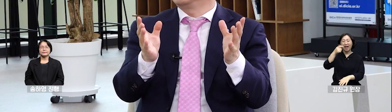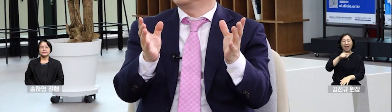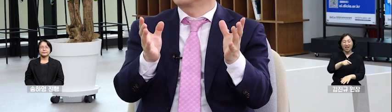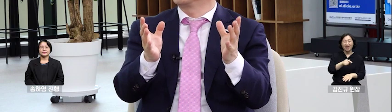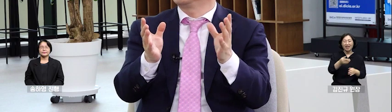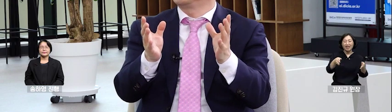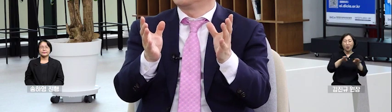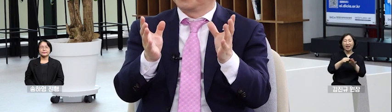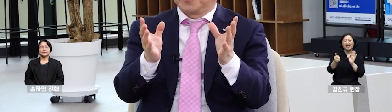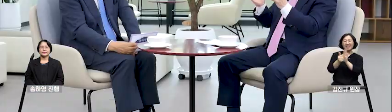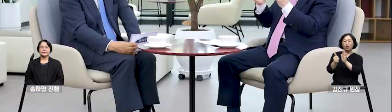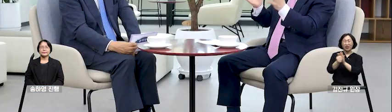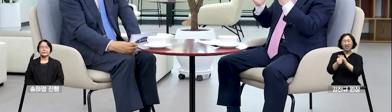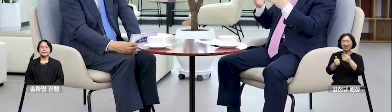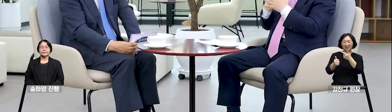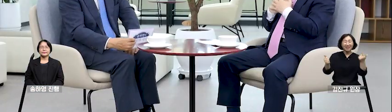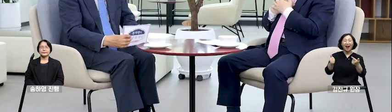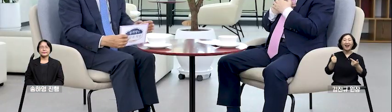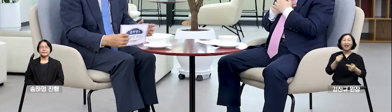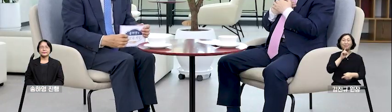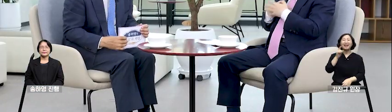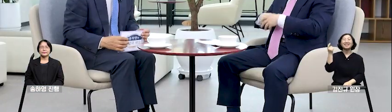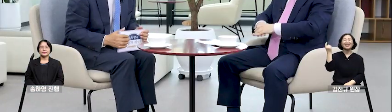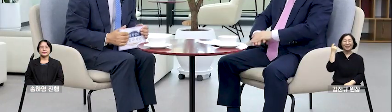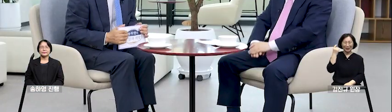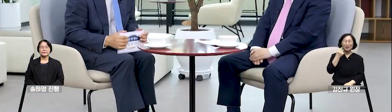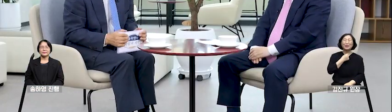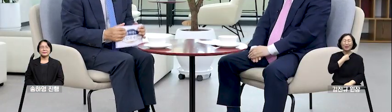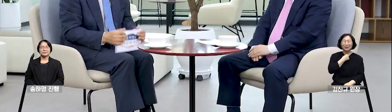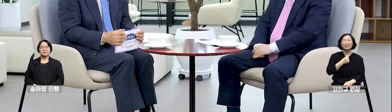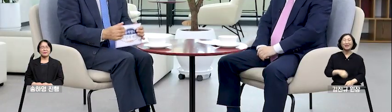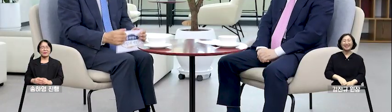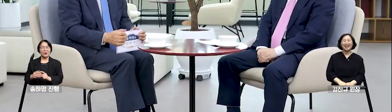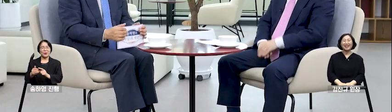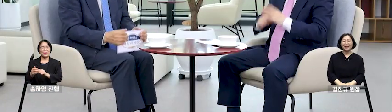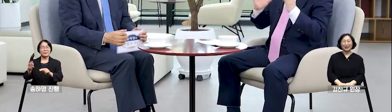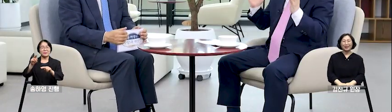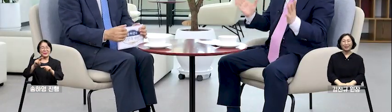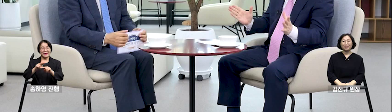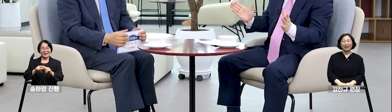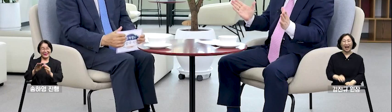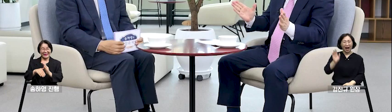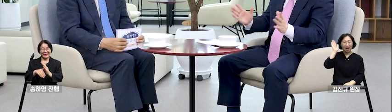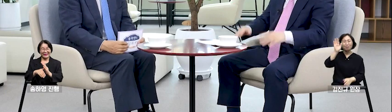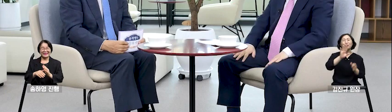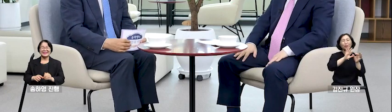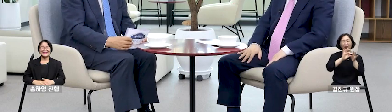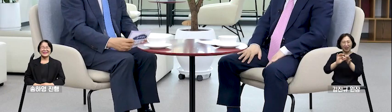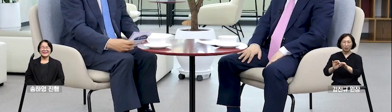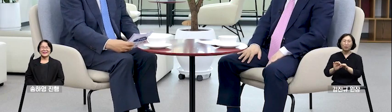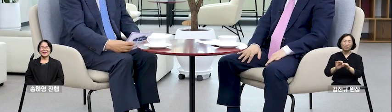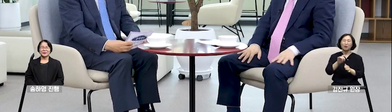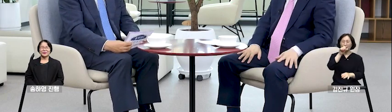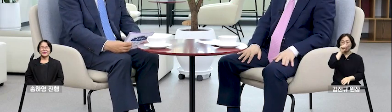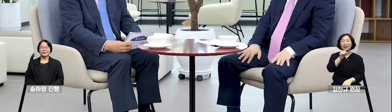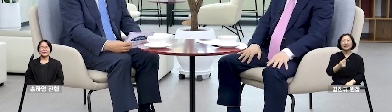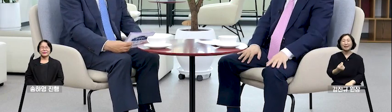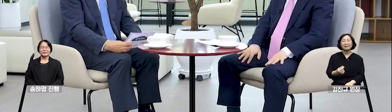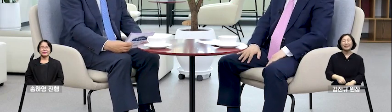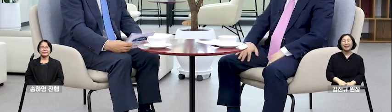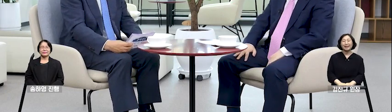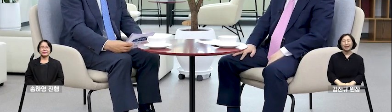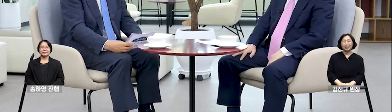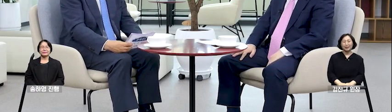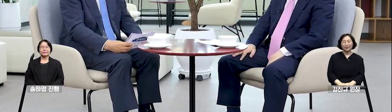이야기를 들어 드는 것이 저희 언니 우리 원장님 계실때 으 앞으로도 팩 앞으로도 계속 그렇게 해야 할 것 같습니다